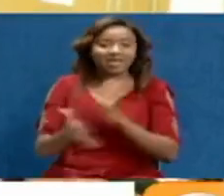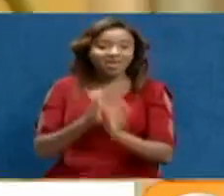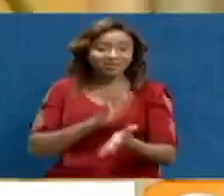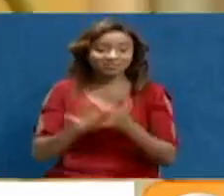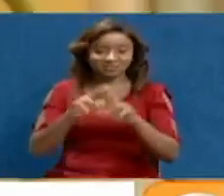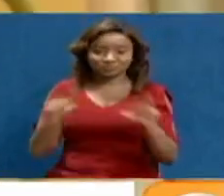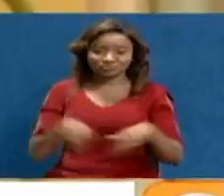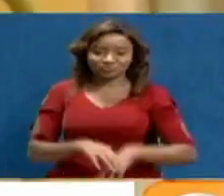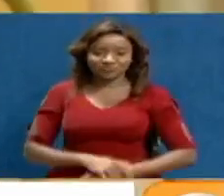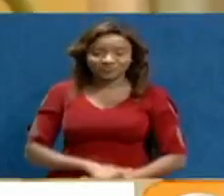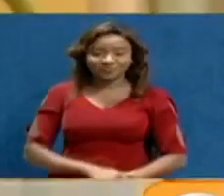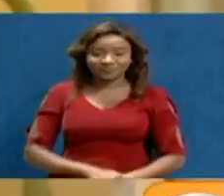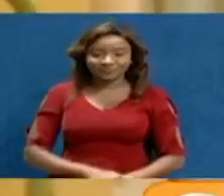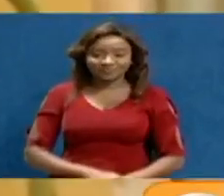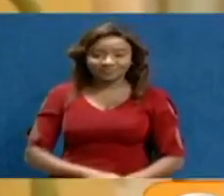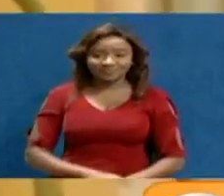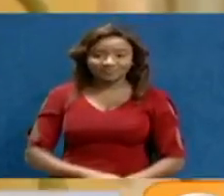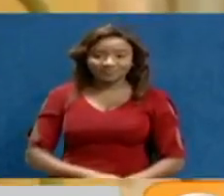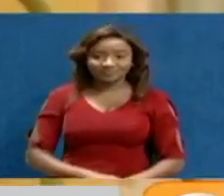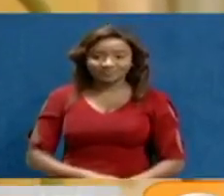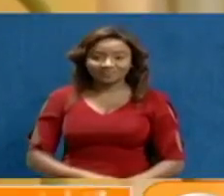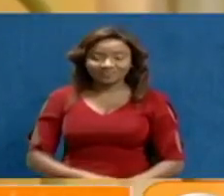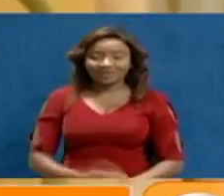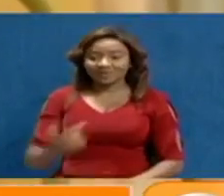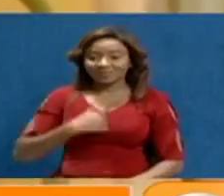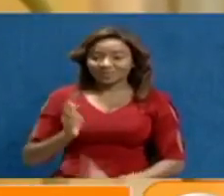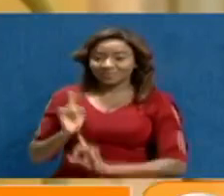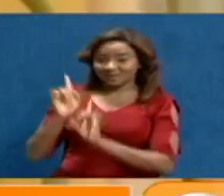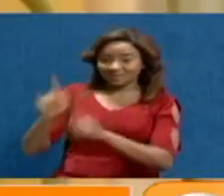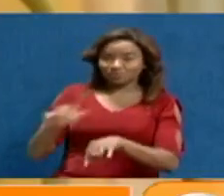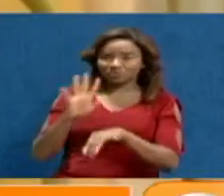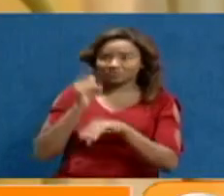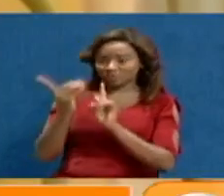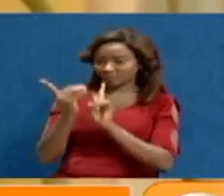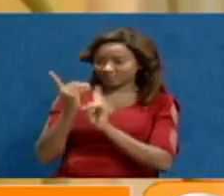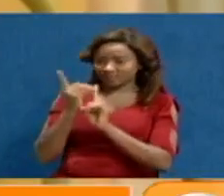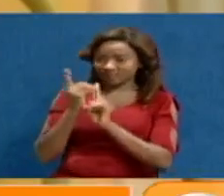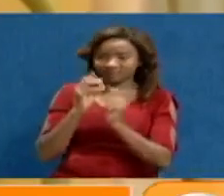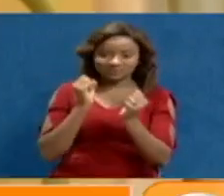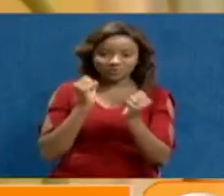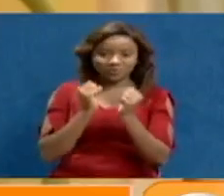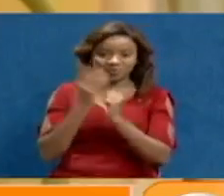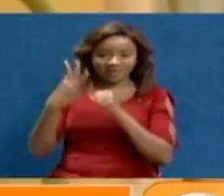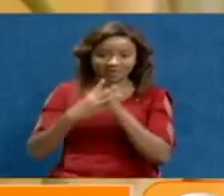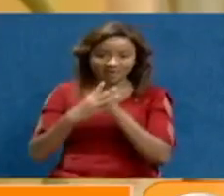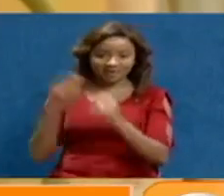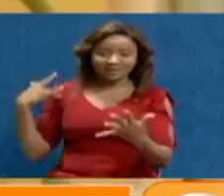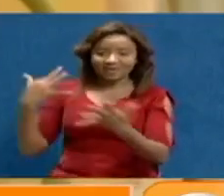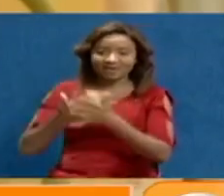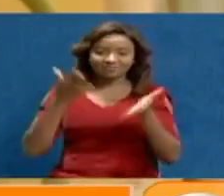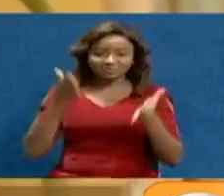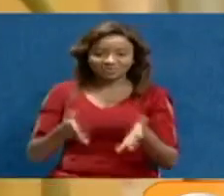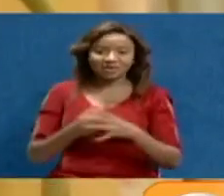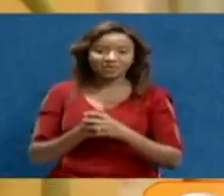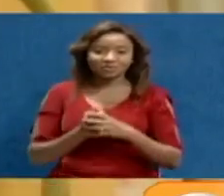tupu. Mimi nilikuja hapa tangu tarehe 18 mpaka saa hii, hajapata